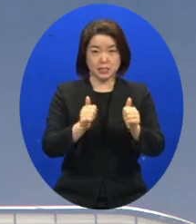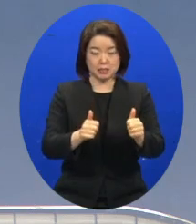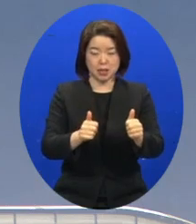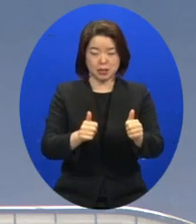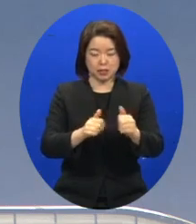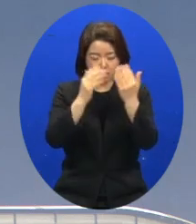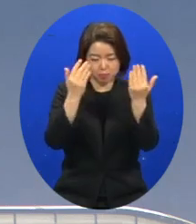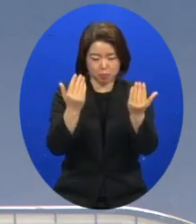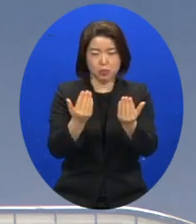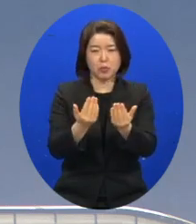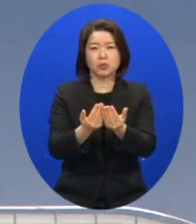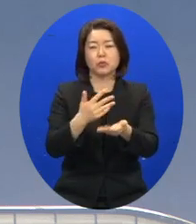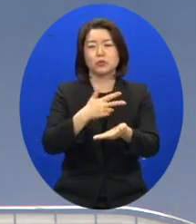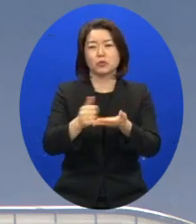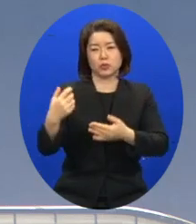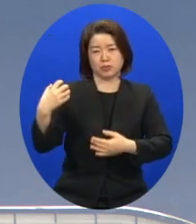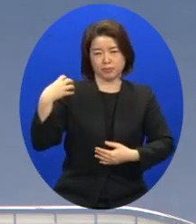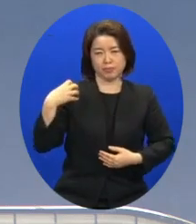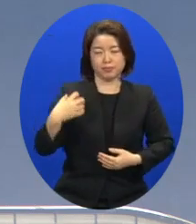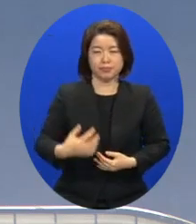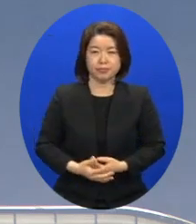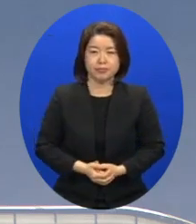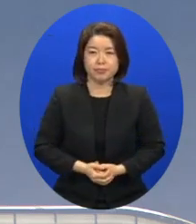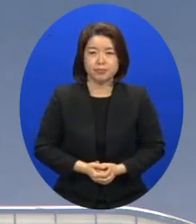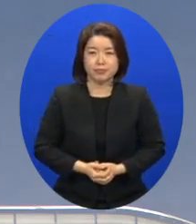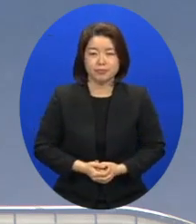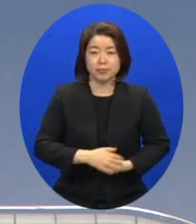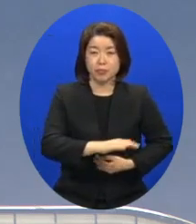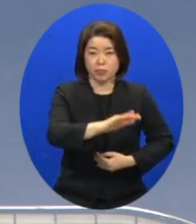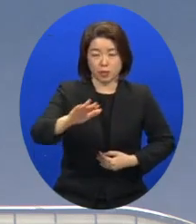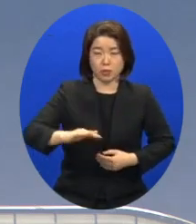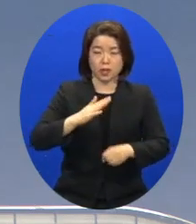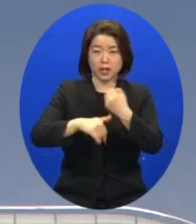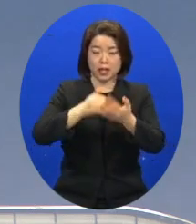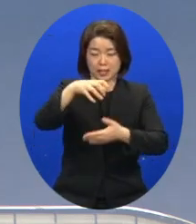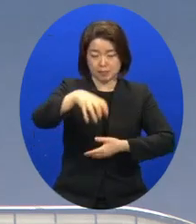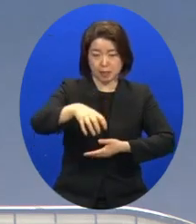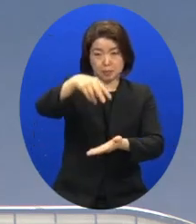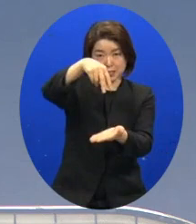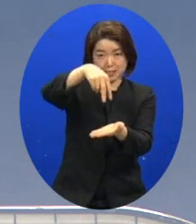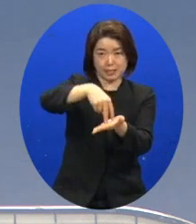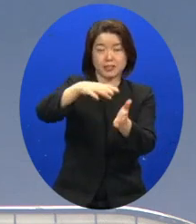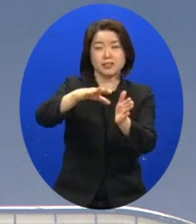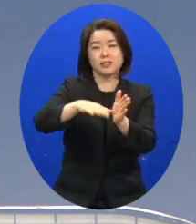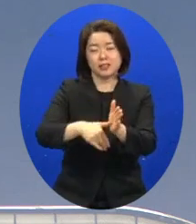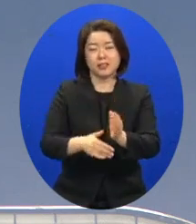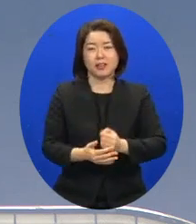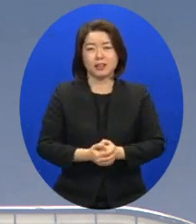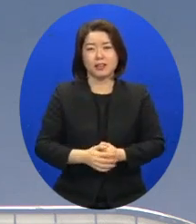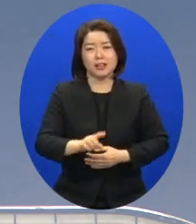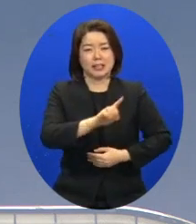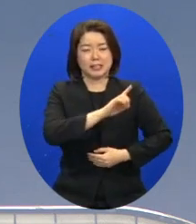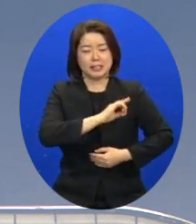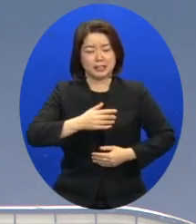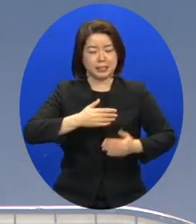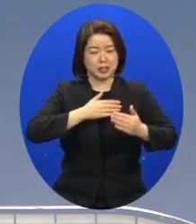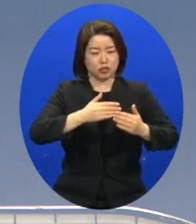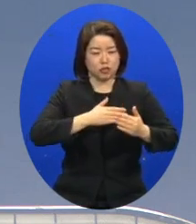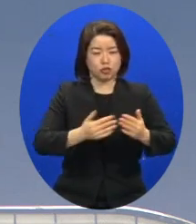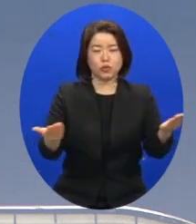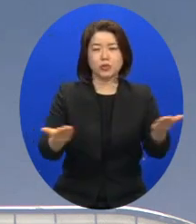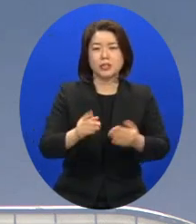주님이 하시는 거죠 우리가 하나님 앞에 가서 쓸 때 가장 두려울 일이